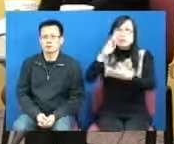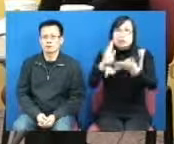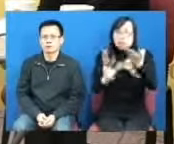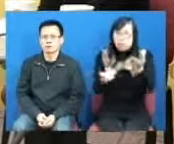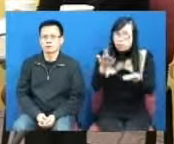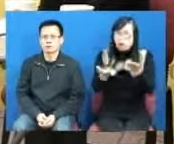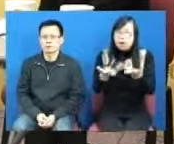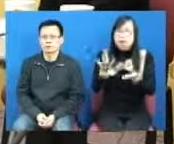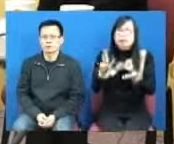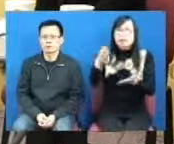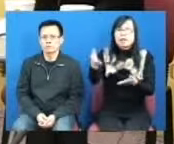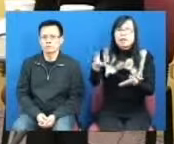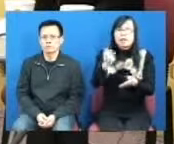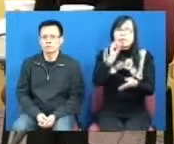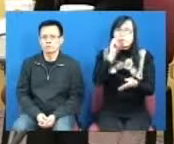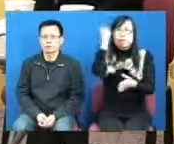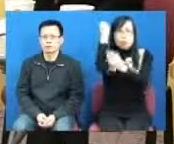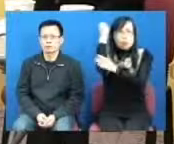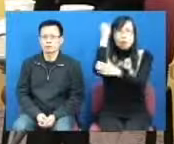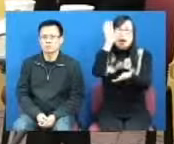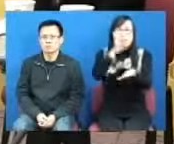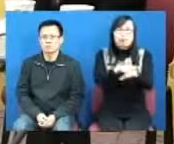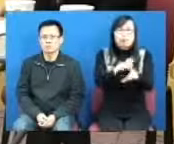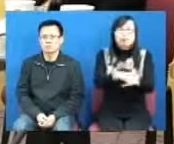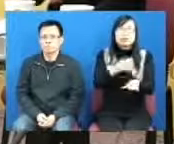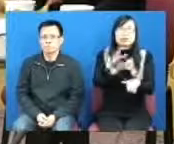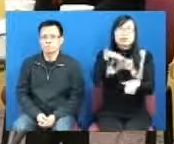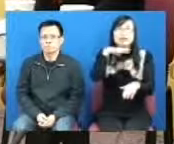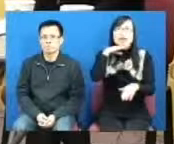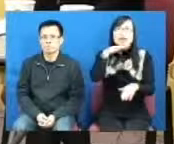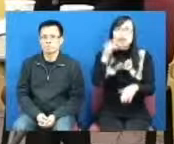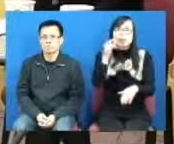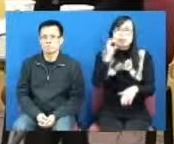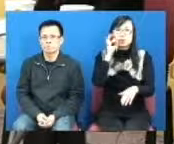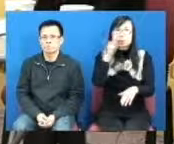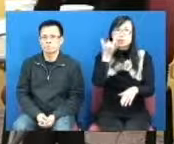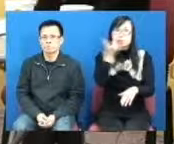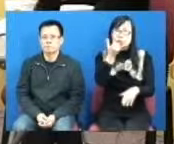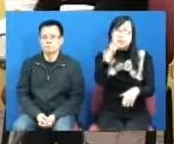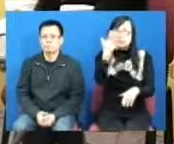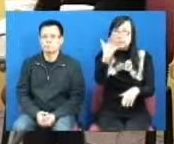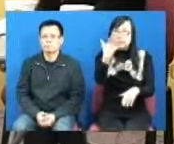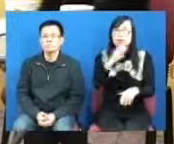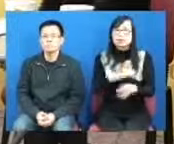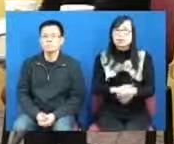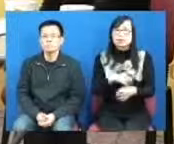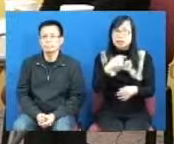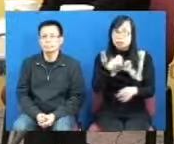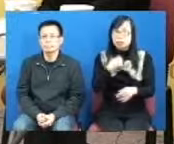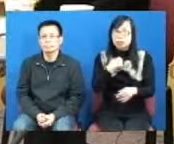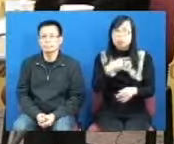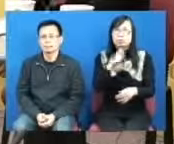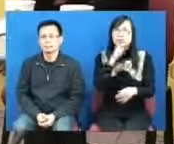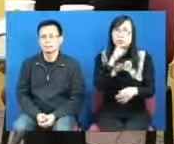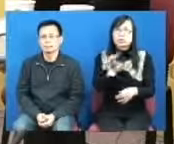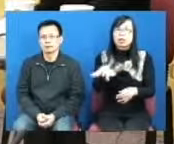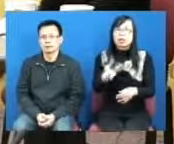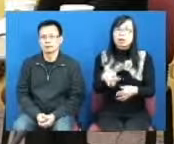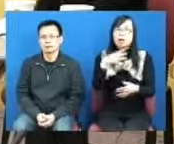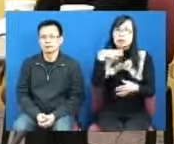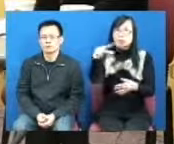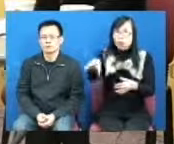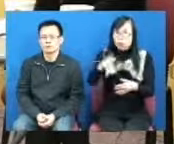說為何你放在這裏我65歲才有用呢因為你知道民建聯現在出去就跟才爺說不如我可以拿一